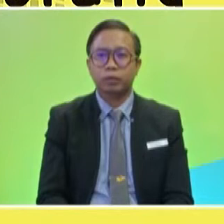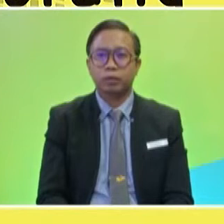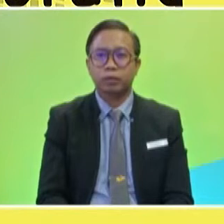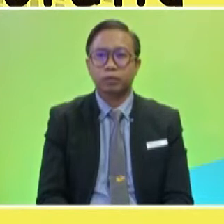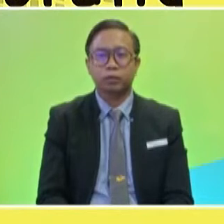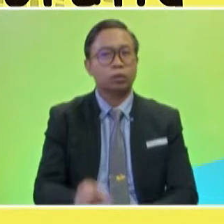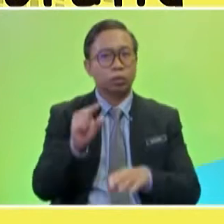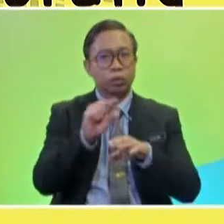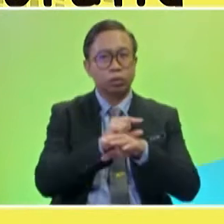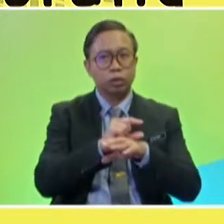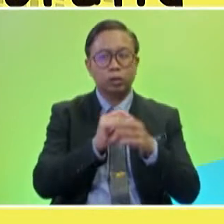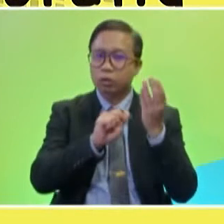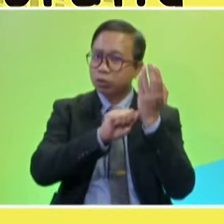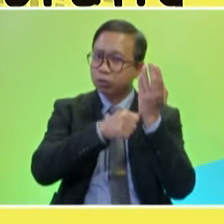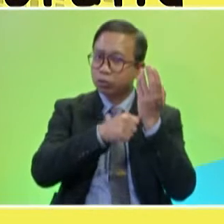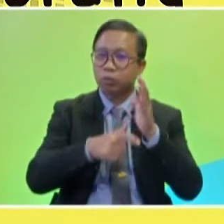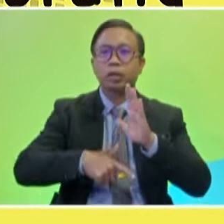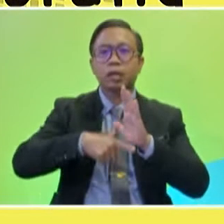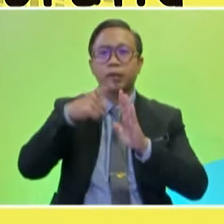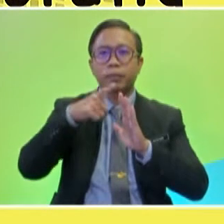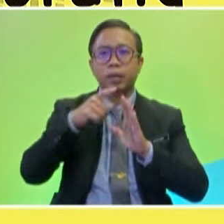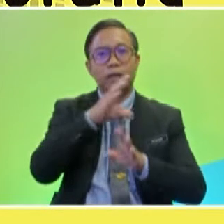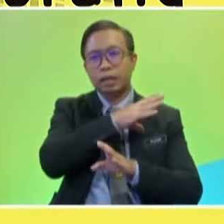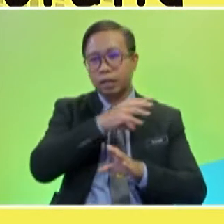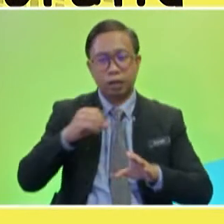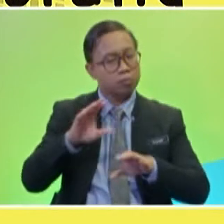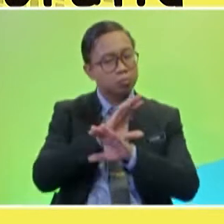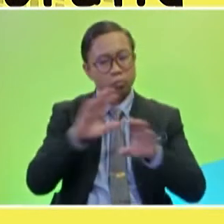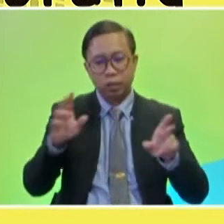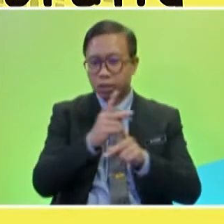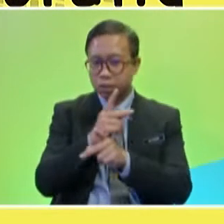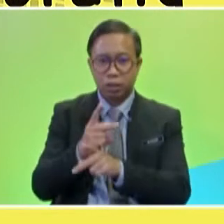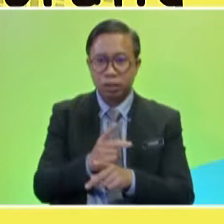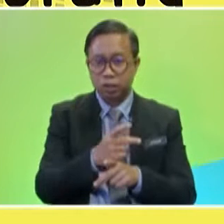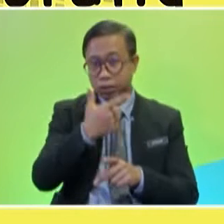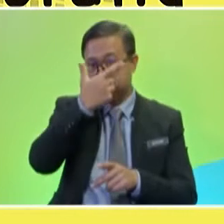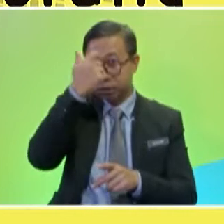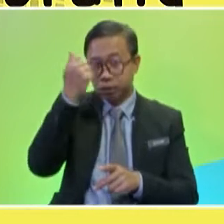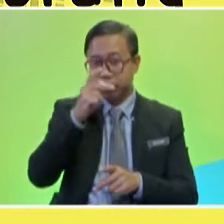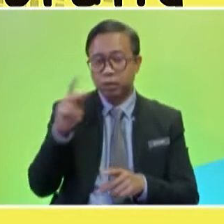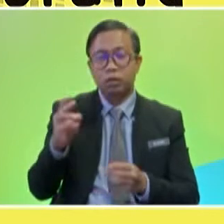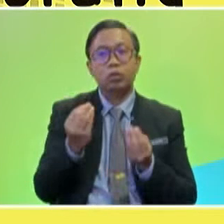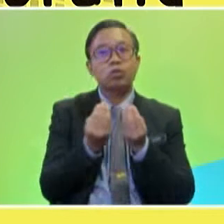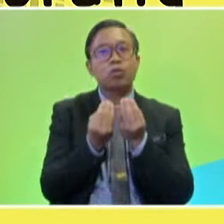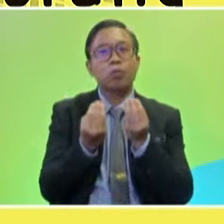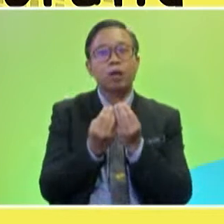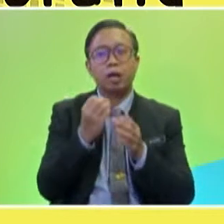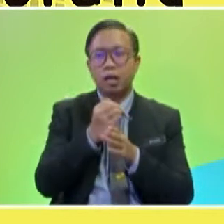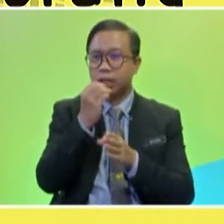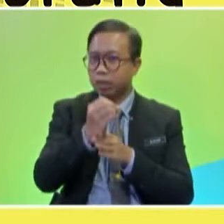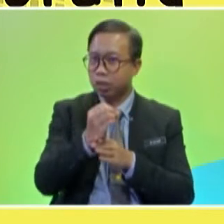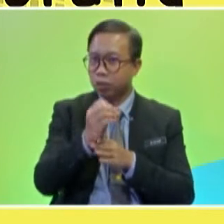penggunaan sumber yang berlebihan dan tidak terkendali file menyebabkan jumlah atau